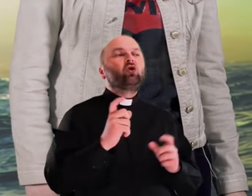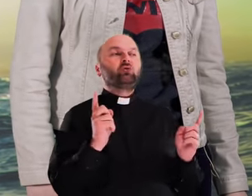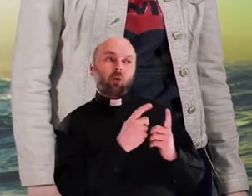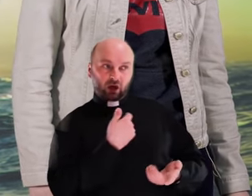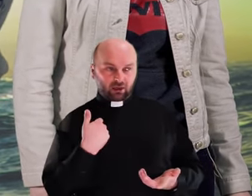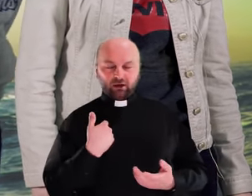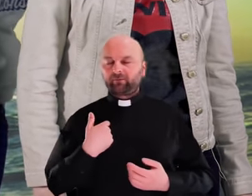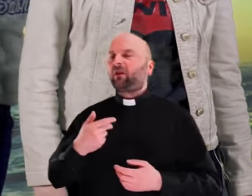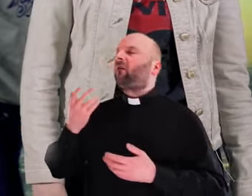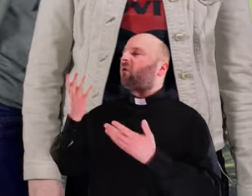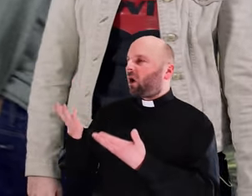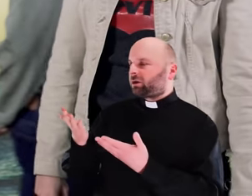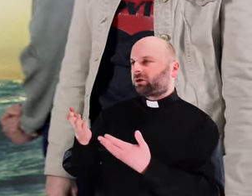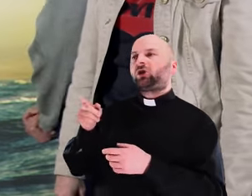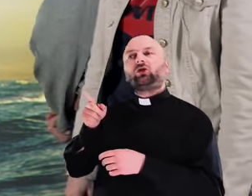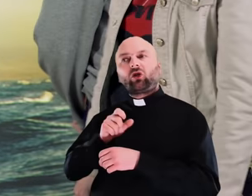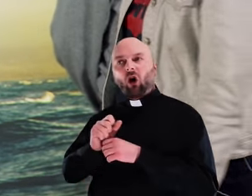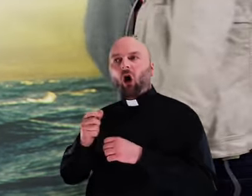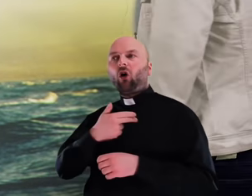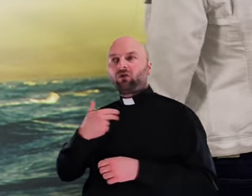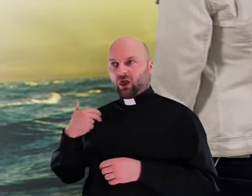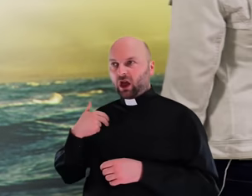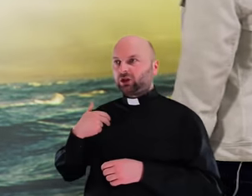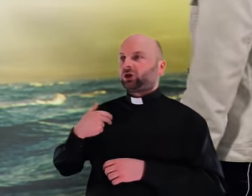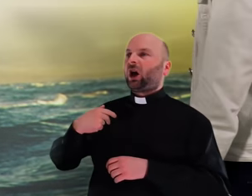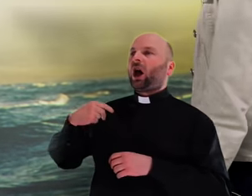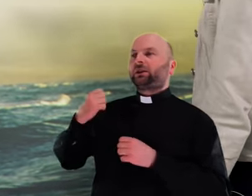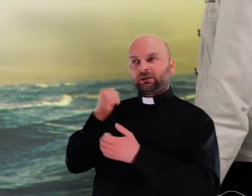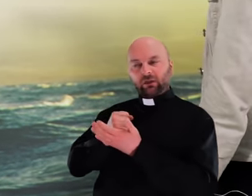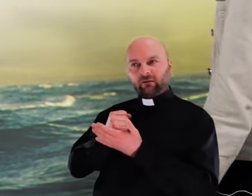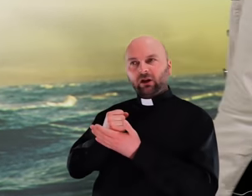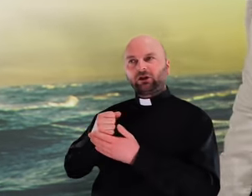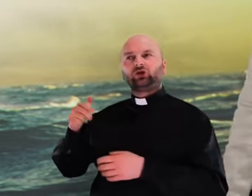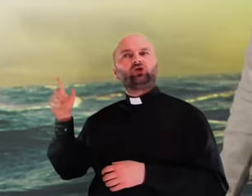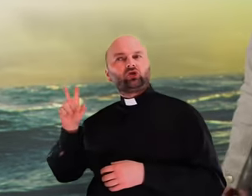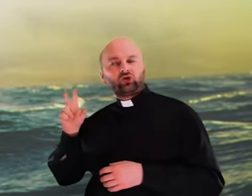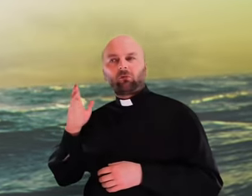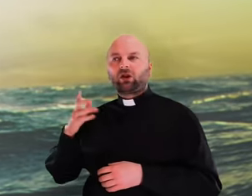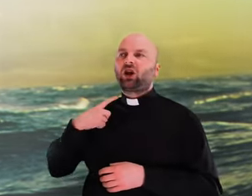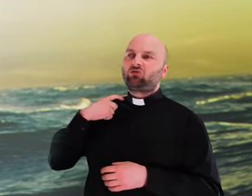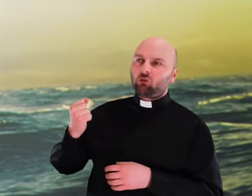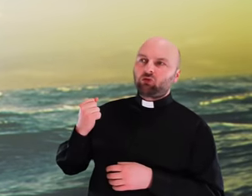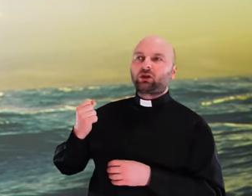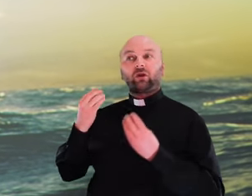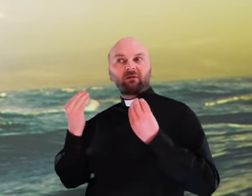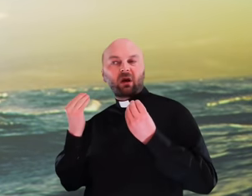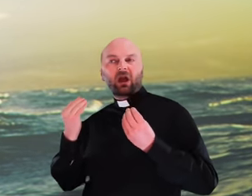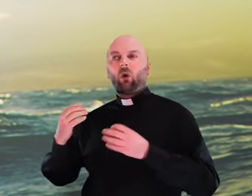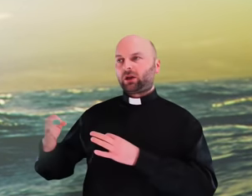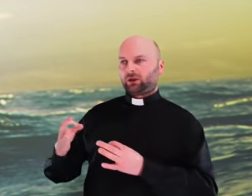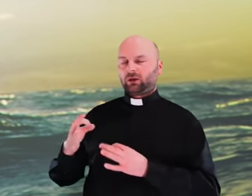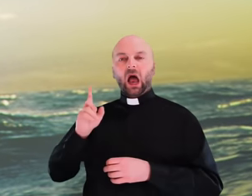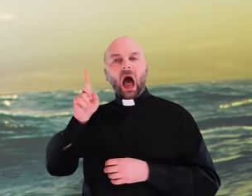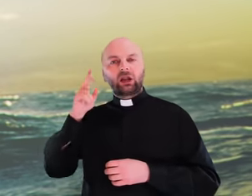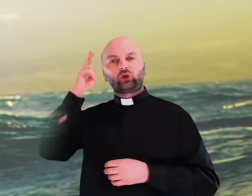To od nas zależy, czy będzie to nudna bajka, czy jakaś niesamowita historia. Ale